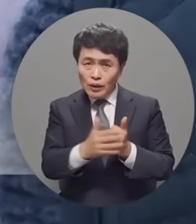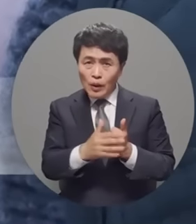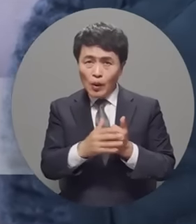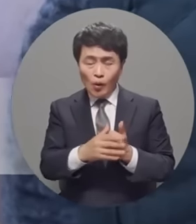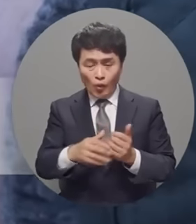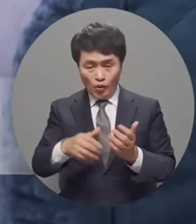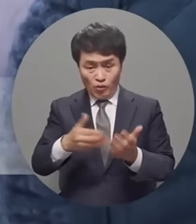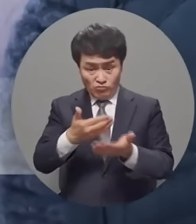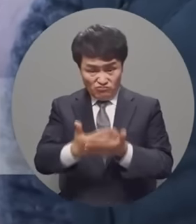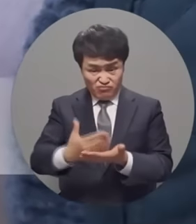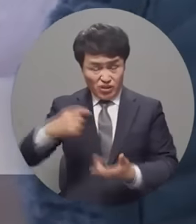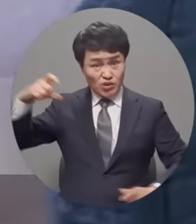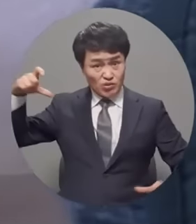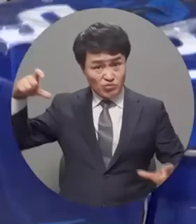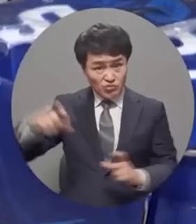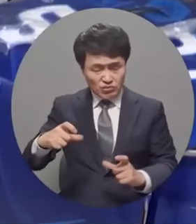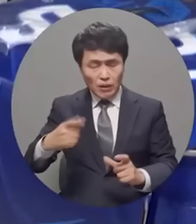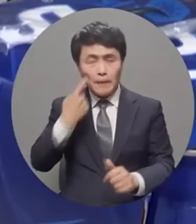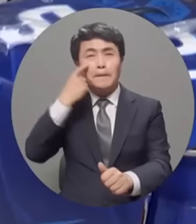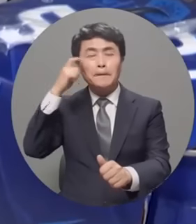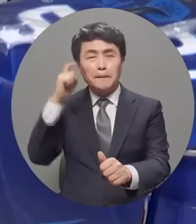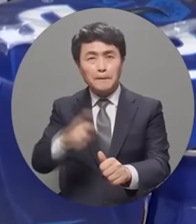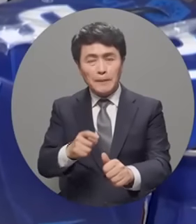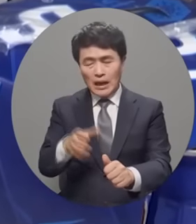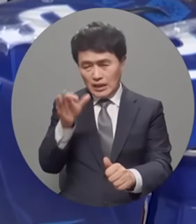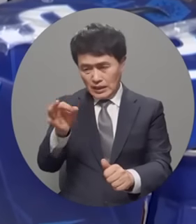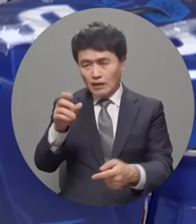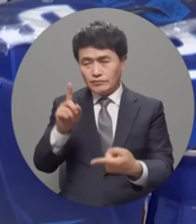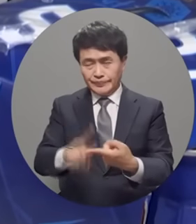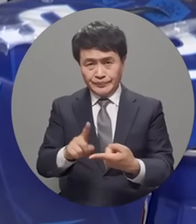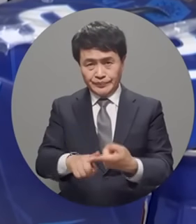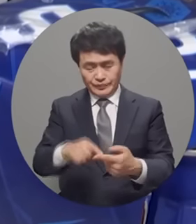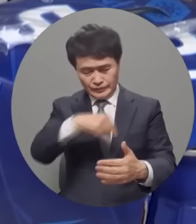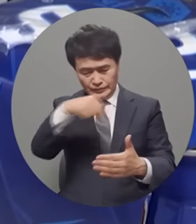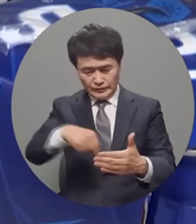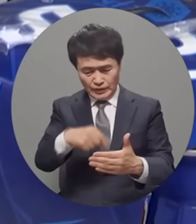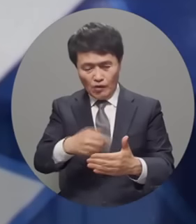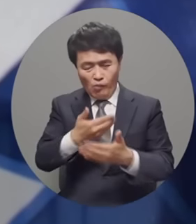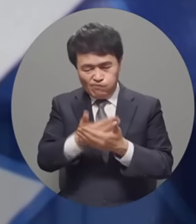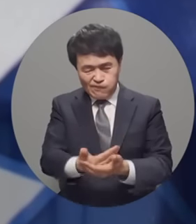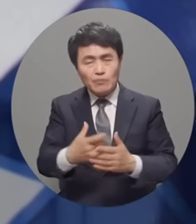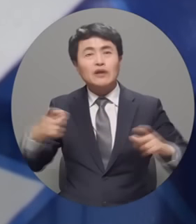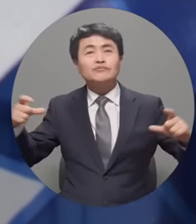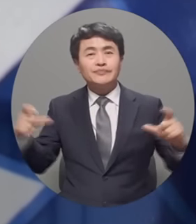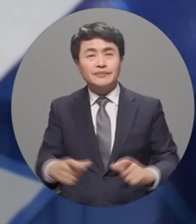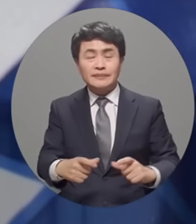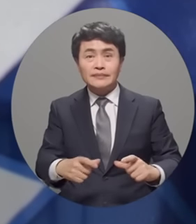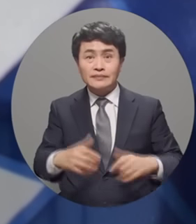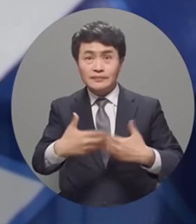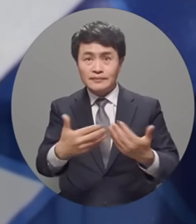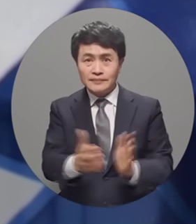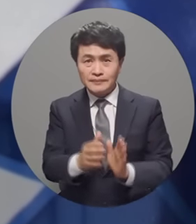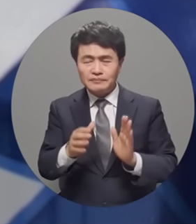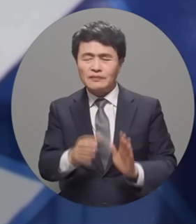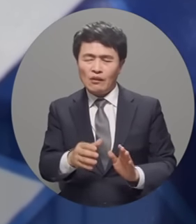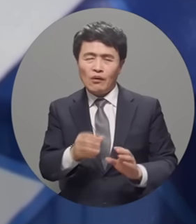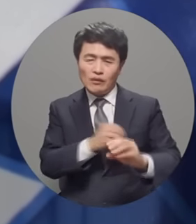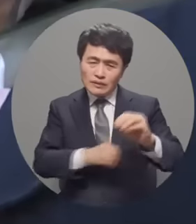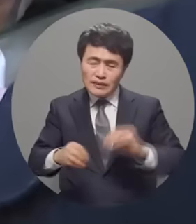줄인 업체들이 적발됐습니다. 가격은 그대로 둔 채 내용물만 줄이는 건데 사실상 가격을 몰래 올리는